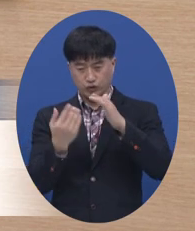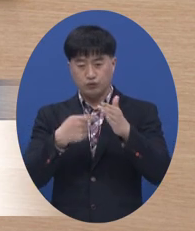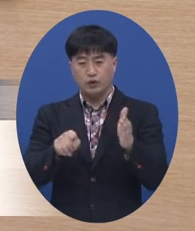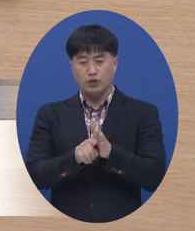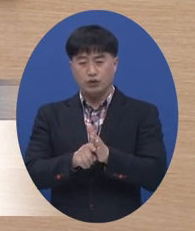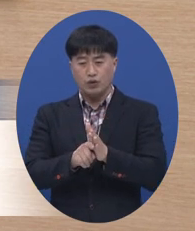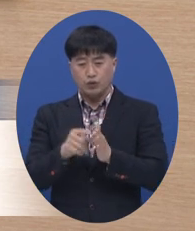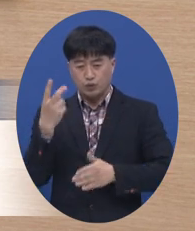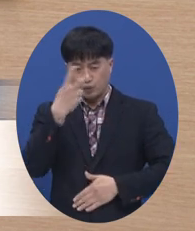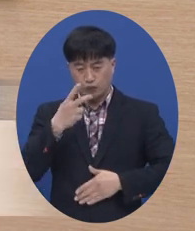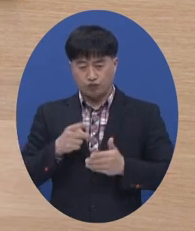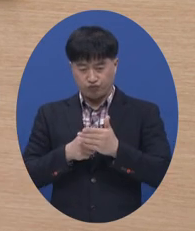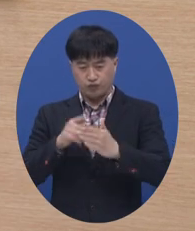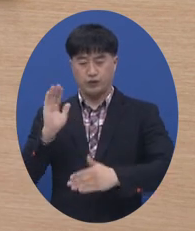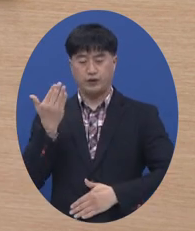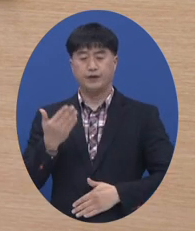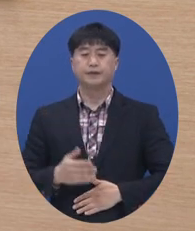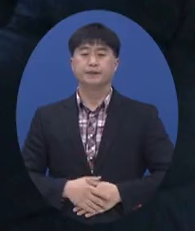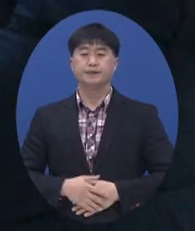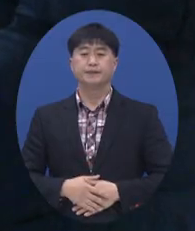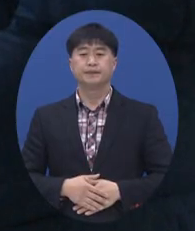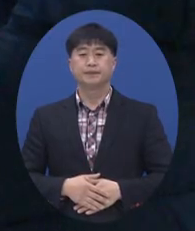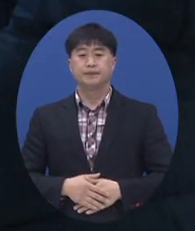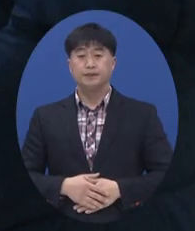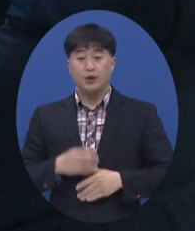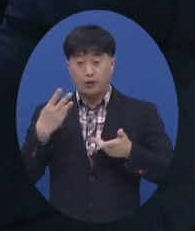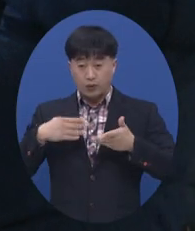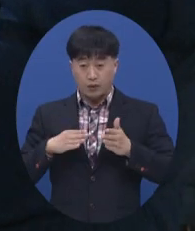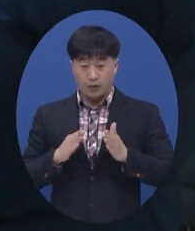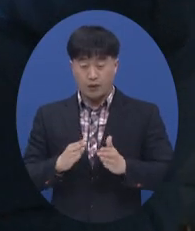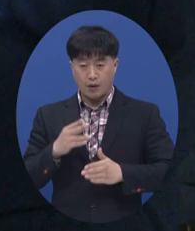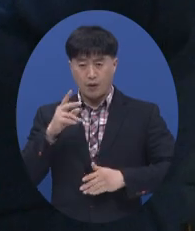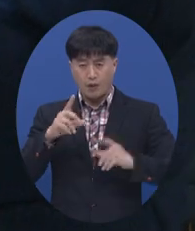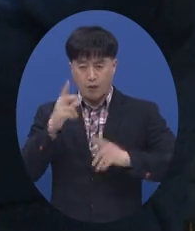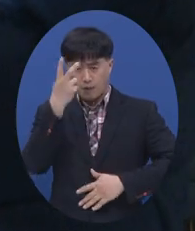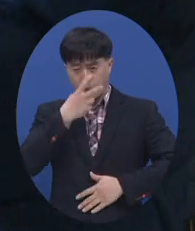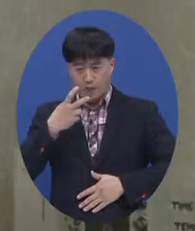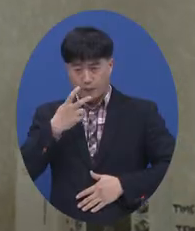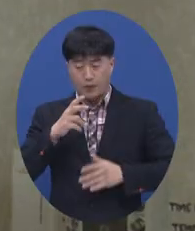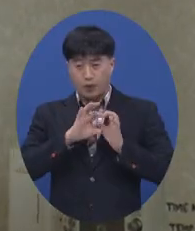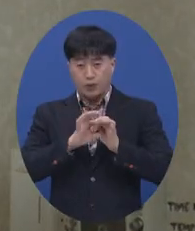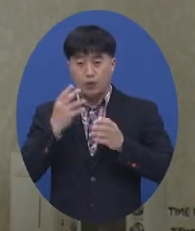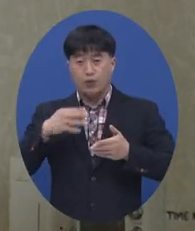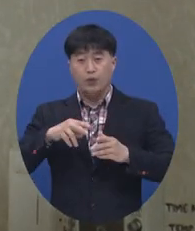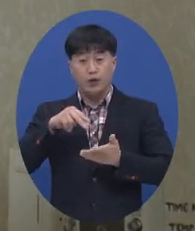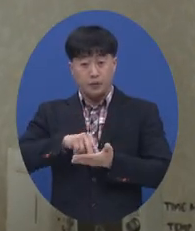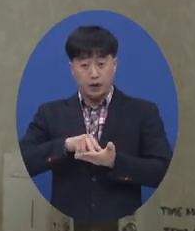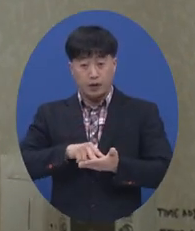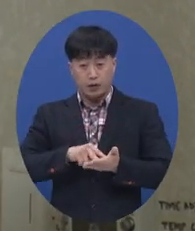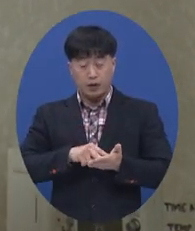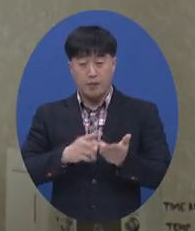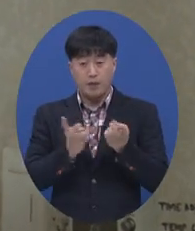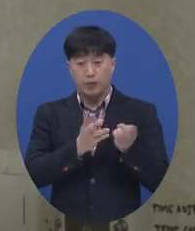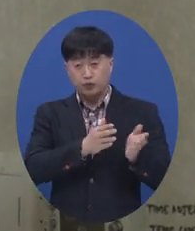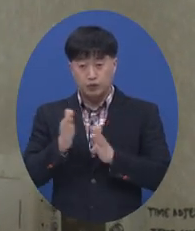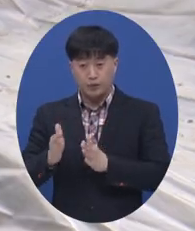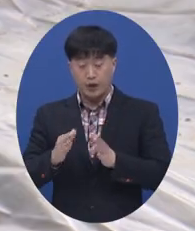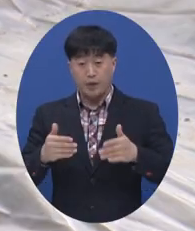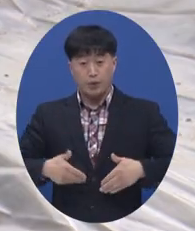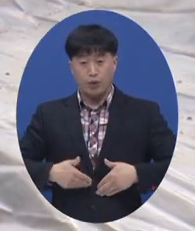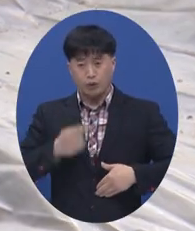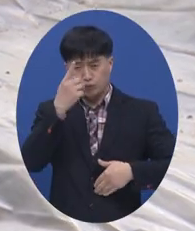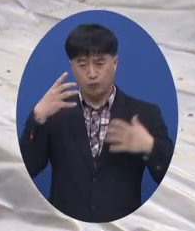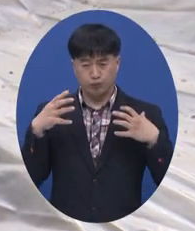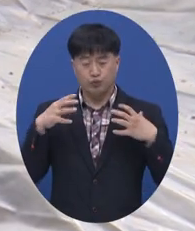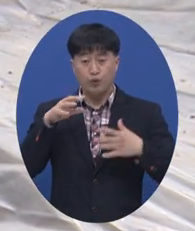전수조사를 추진하게 되었습니다 경기도는 실태조사를 통해 도 차원의 대책을 마련하고 필요하면 정부의